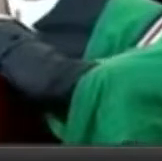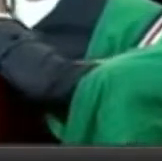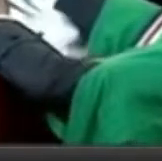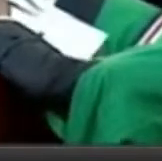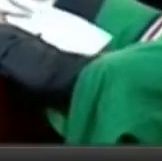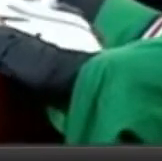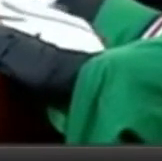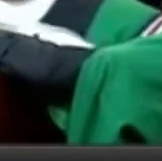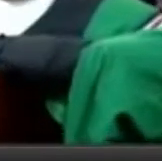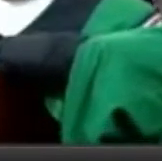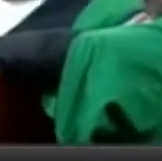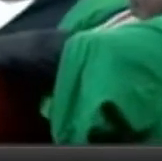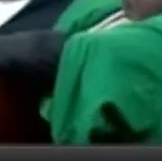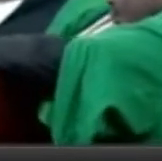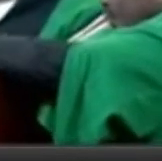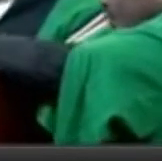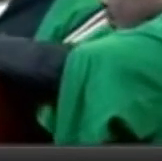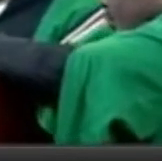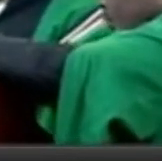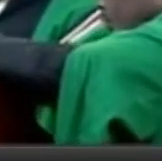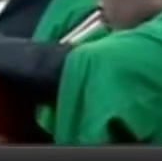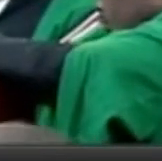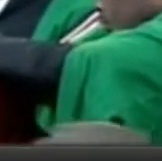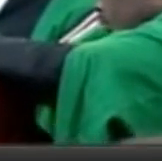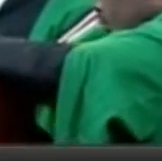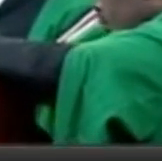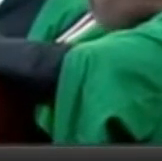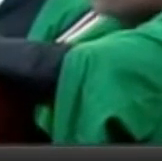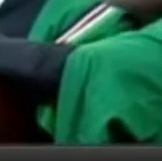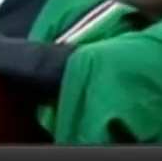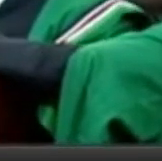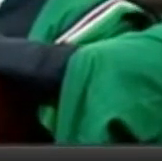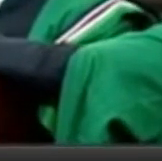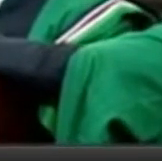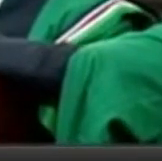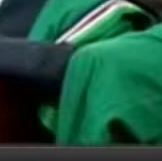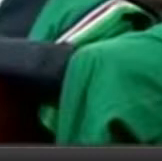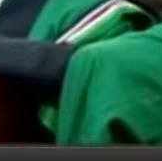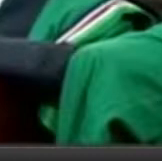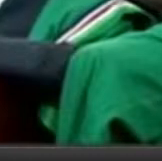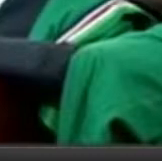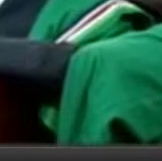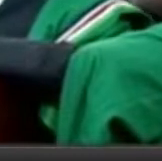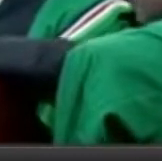Saudi Menti Dr. Shadrach Mwiti Idenji.